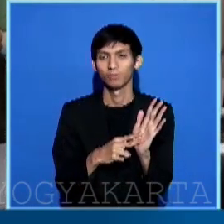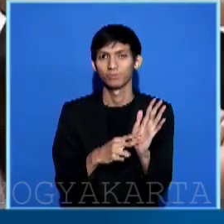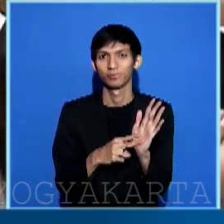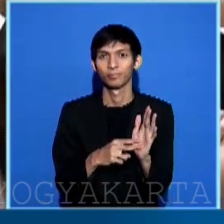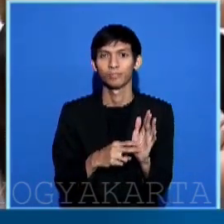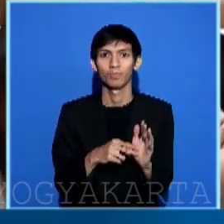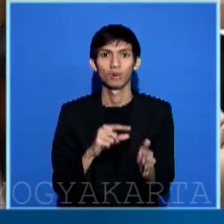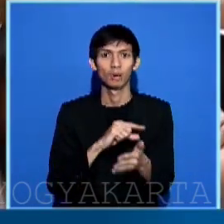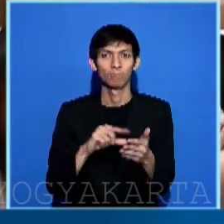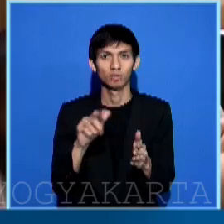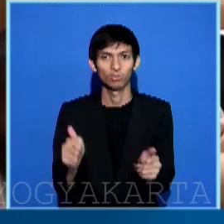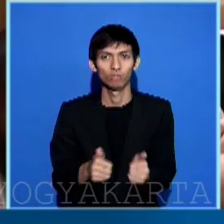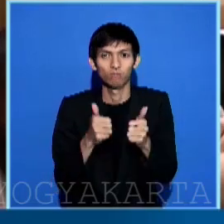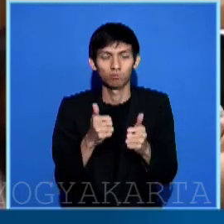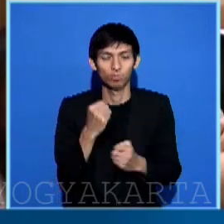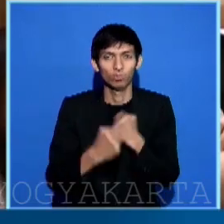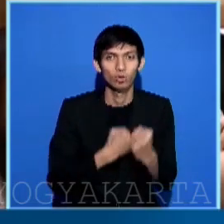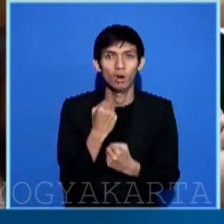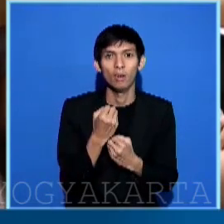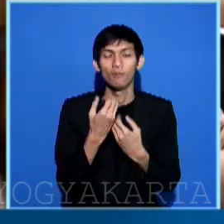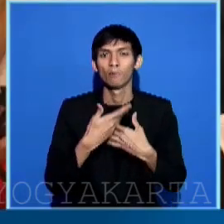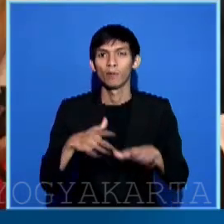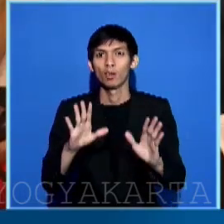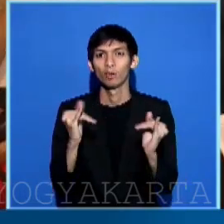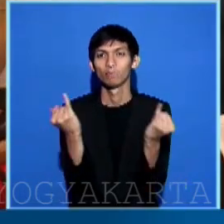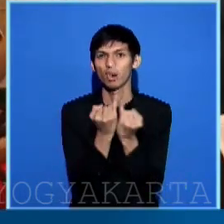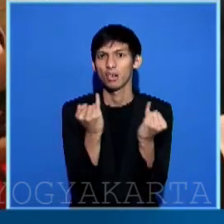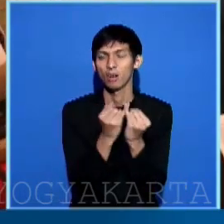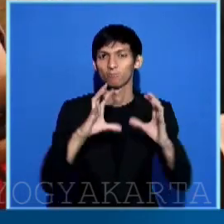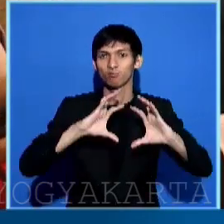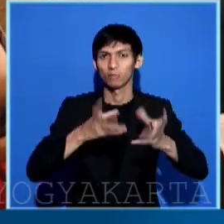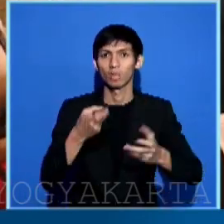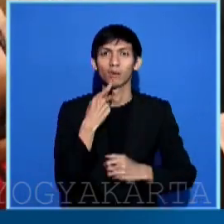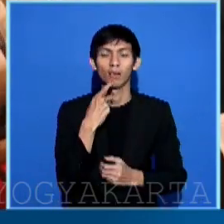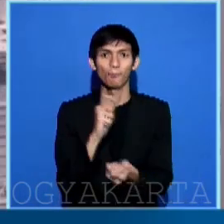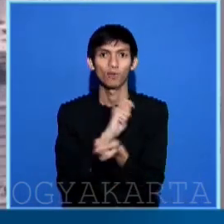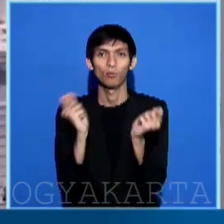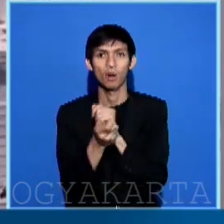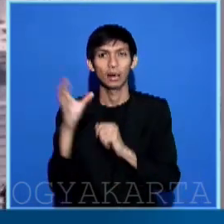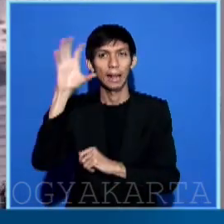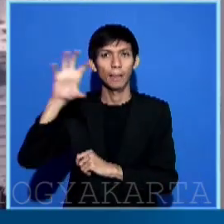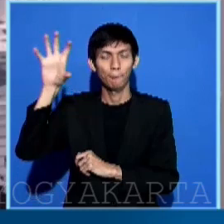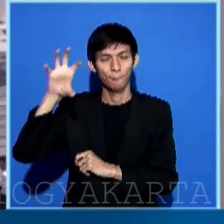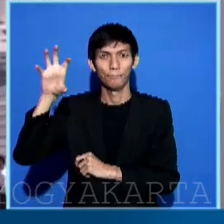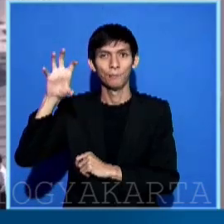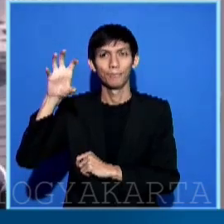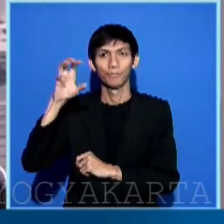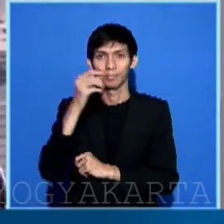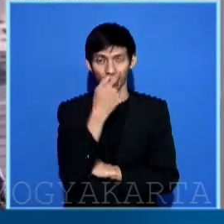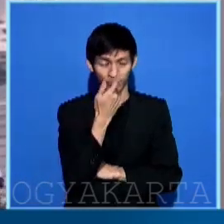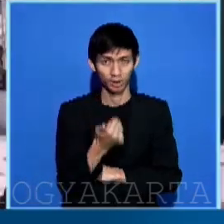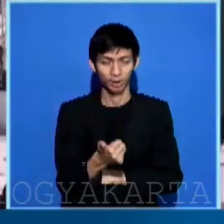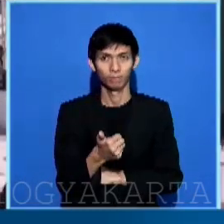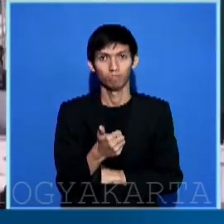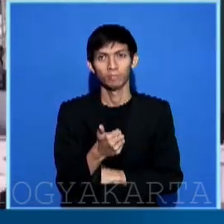upaya untuk ee menj jawab semua tantangan Global terkait dengan perubahan iklim salah satu kehadiran yang cukup penting dan menyampaikan ee